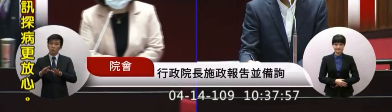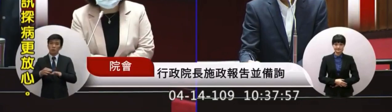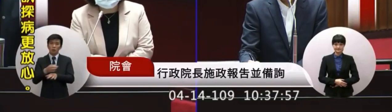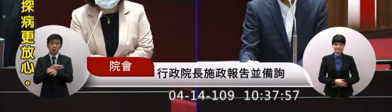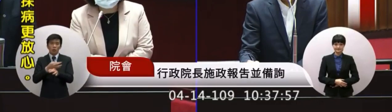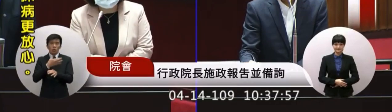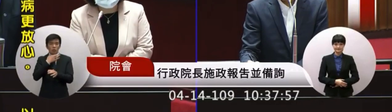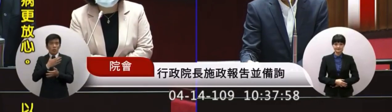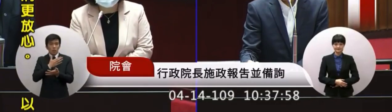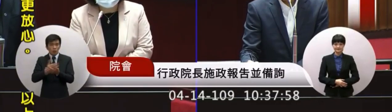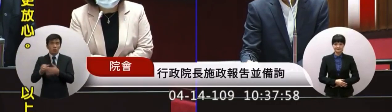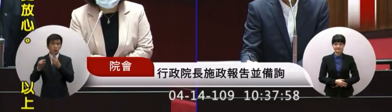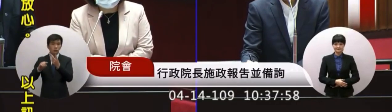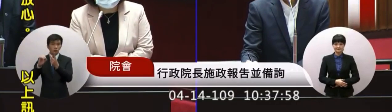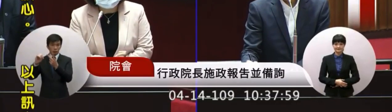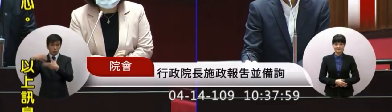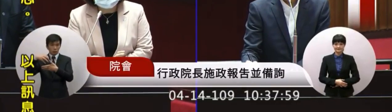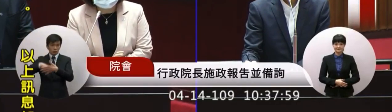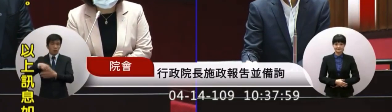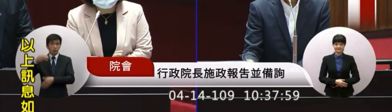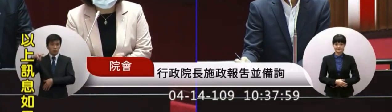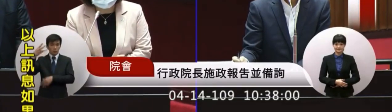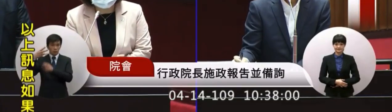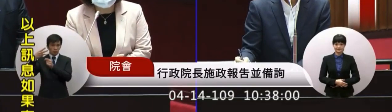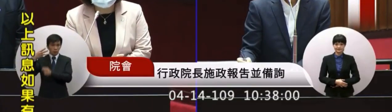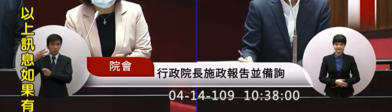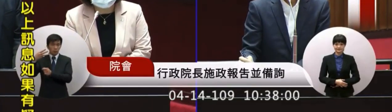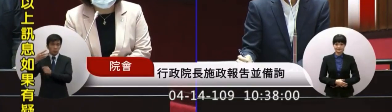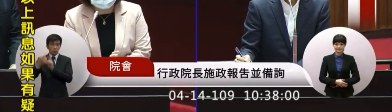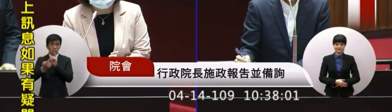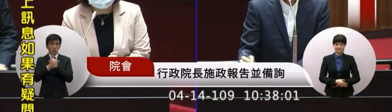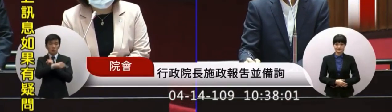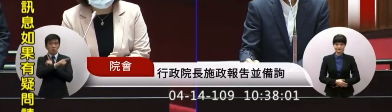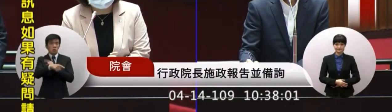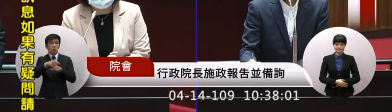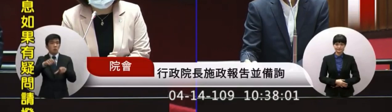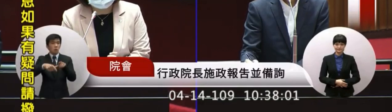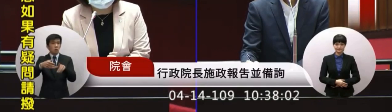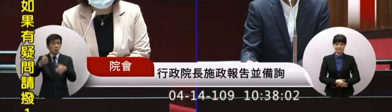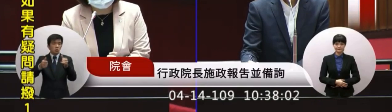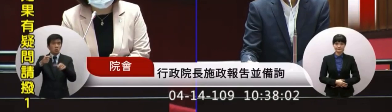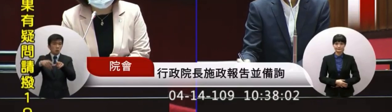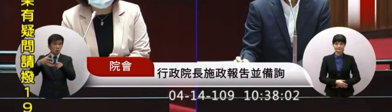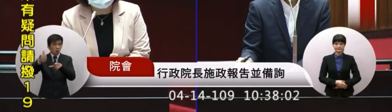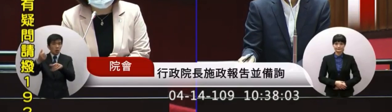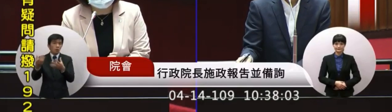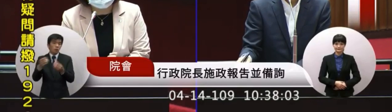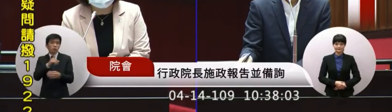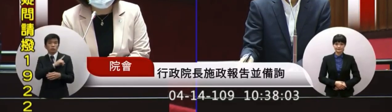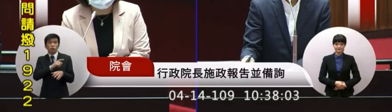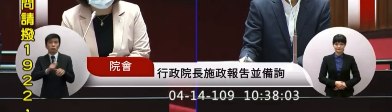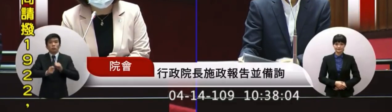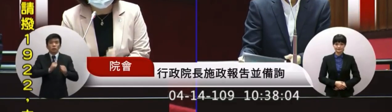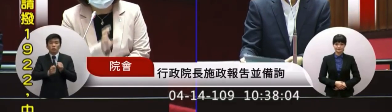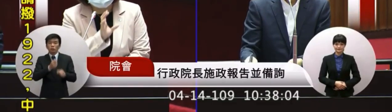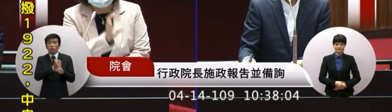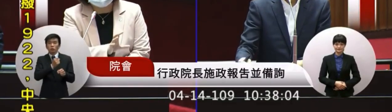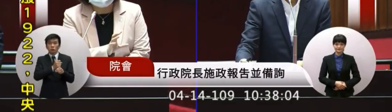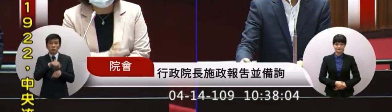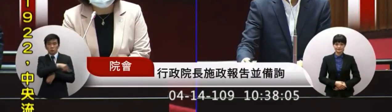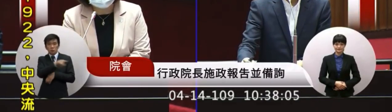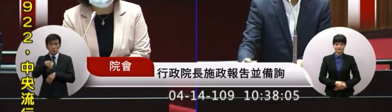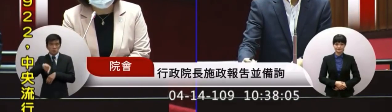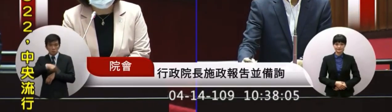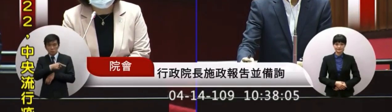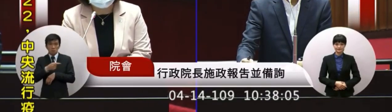我们有300亿是针对好我们这些无一定雇主哈，还有这个自营作业者的劳工哈，我们给